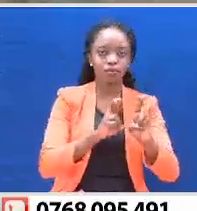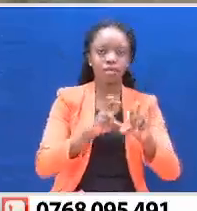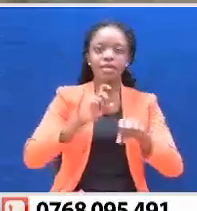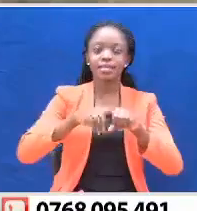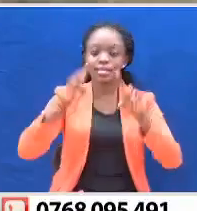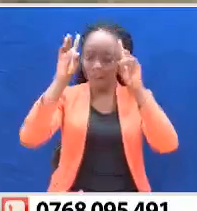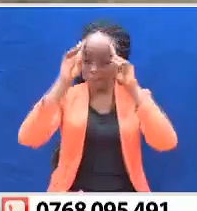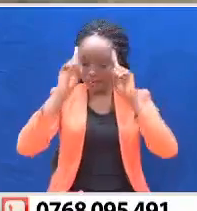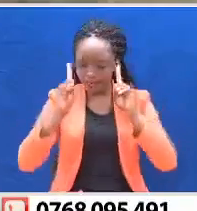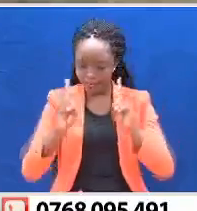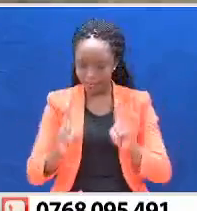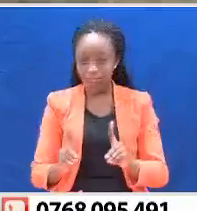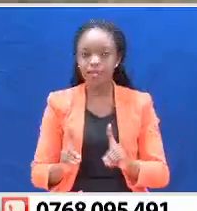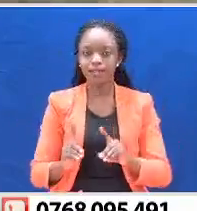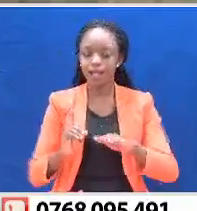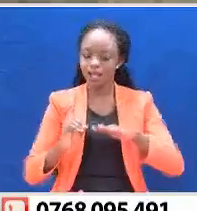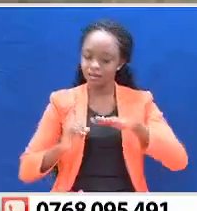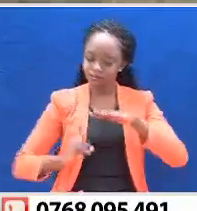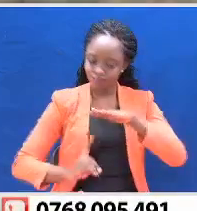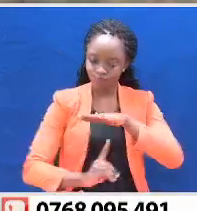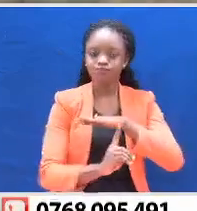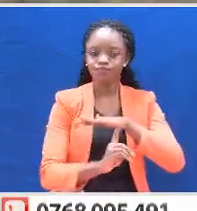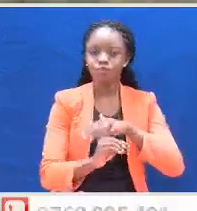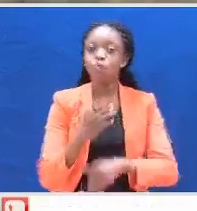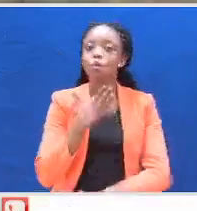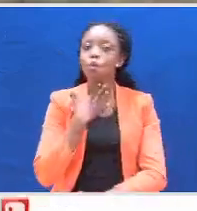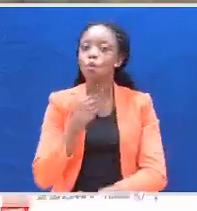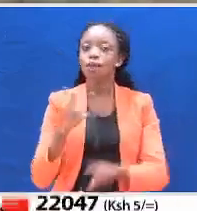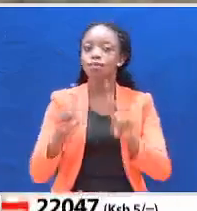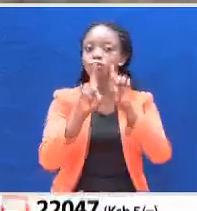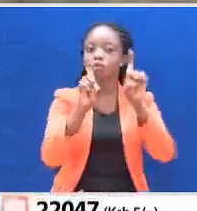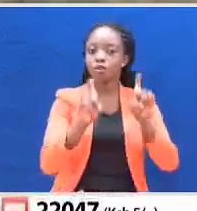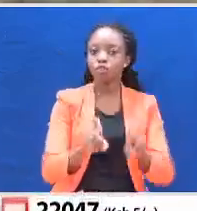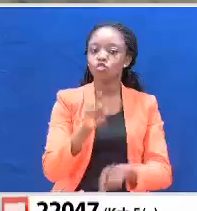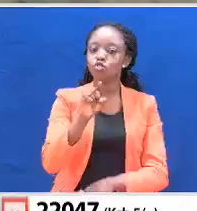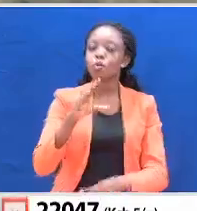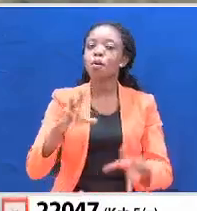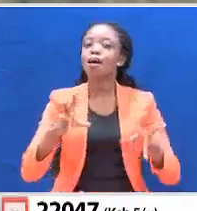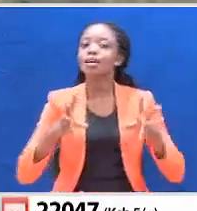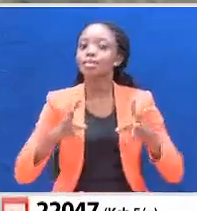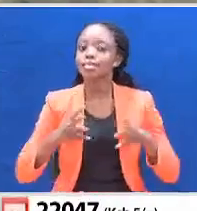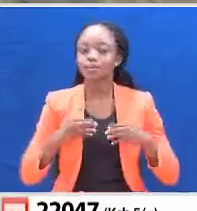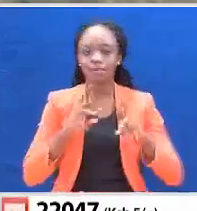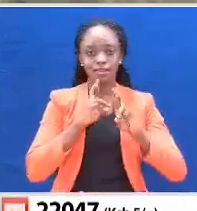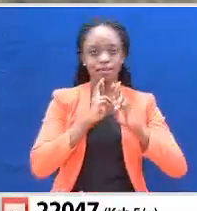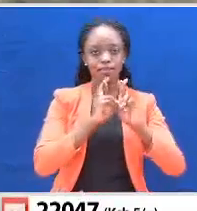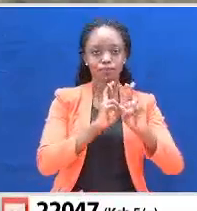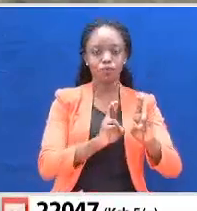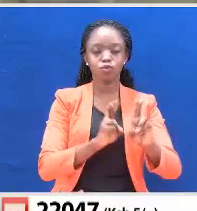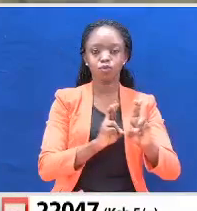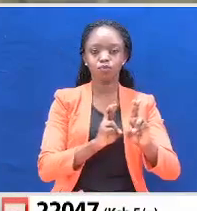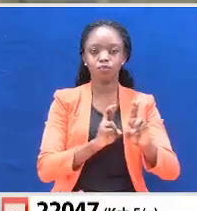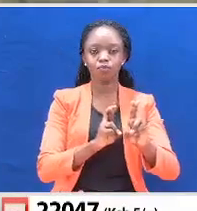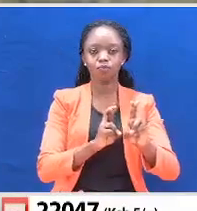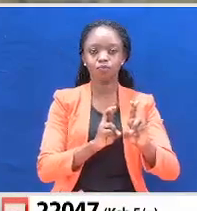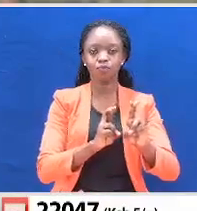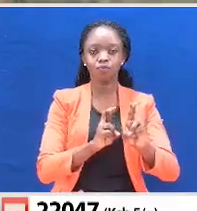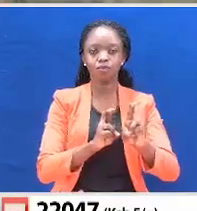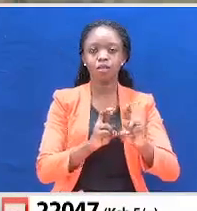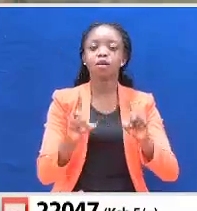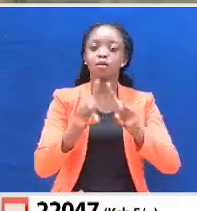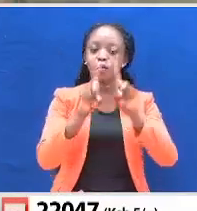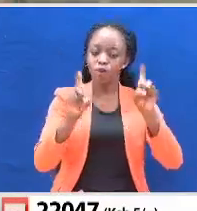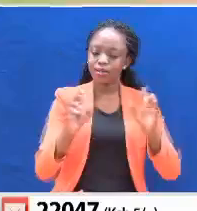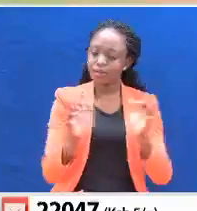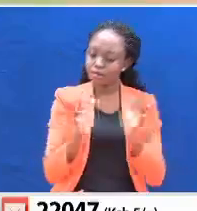Ukiamua kuingia hapo kwanza, tunataka tukuulize, utakubali matokeo? Hiyo ndio swali kubwa ambalo